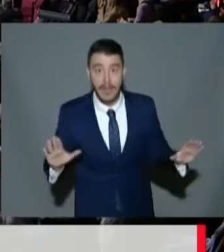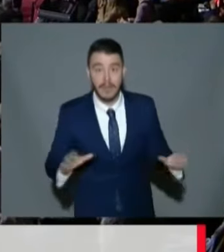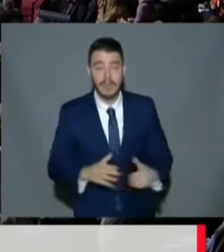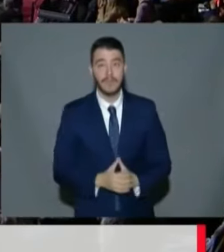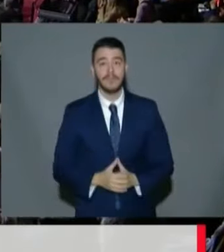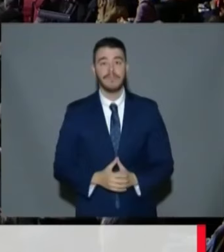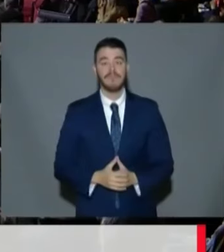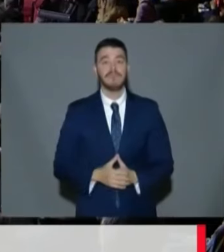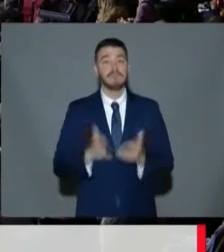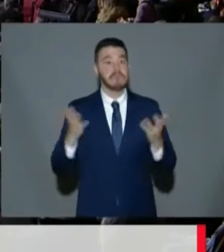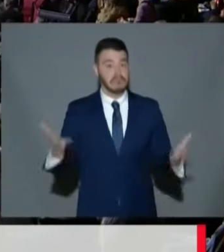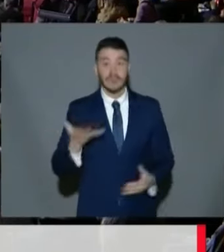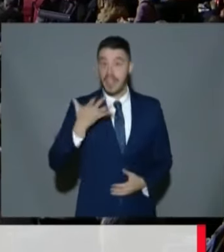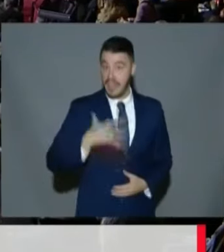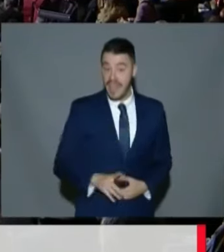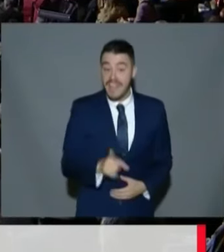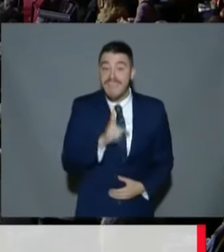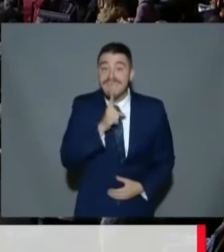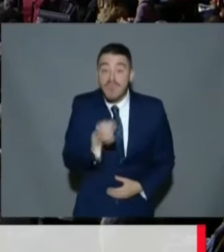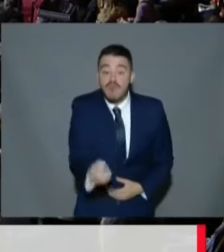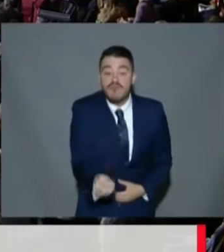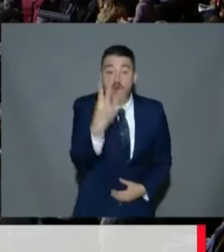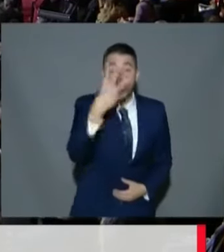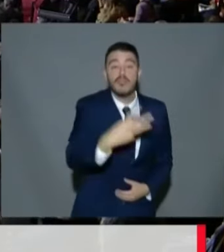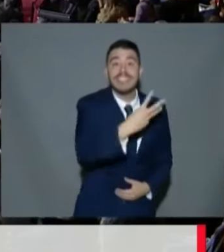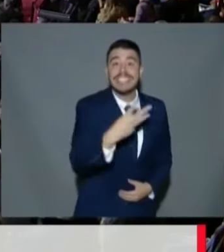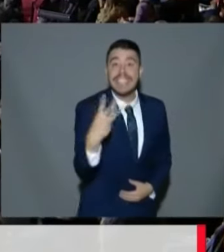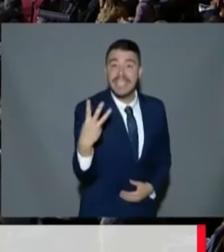νέος ΣΥΡΙΖΑ, εντάξει.